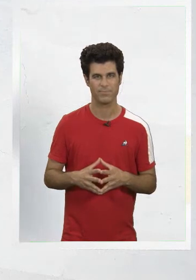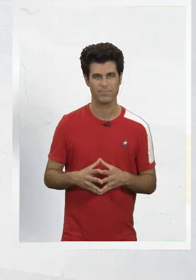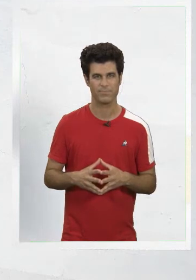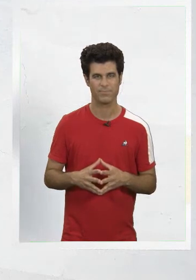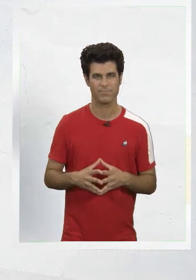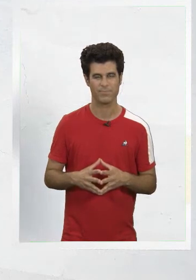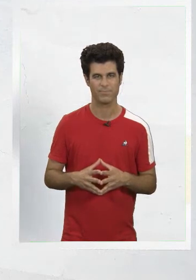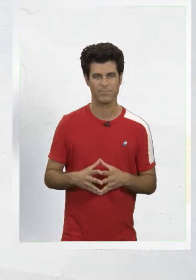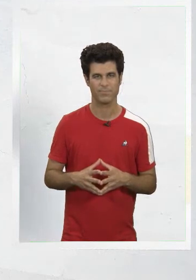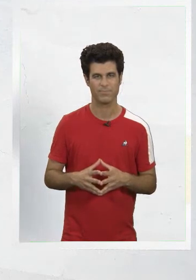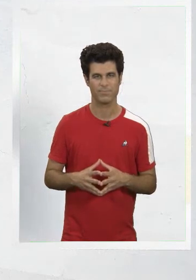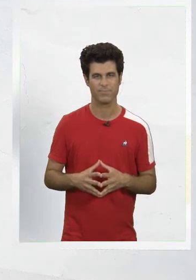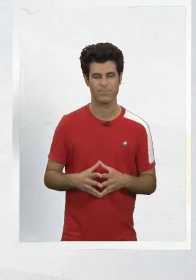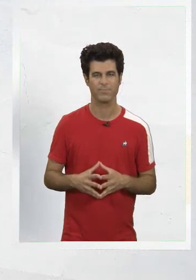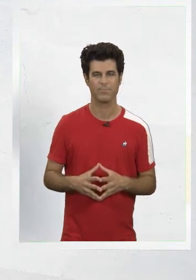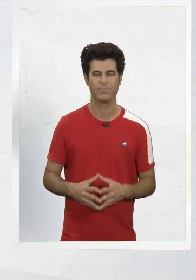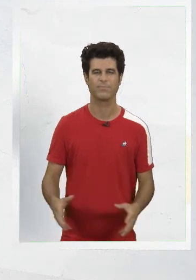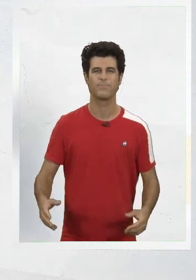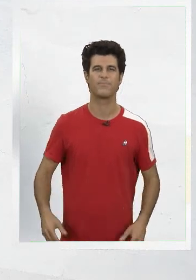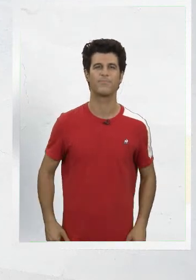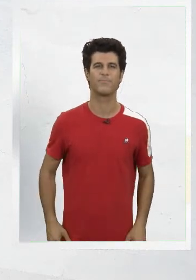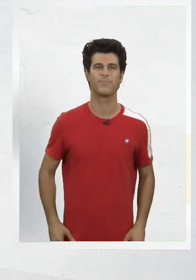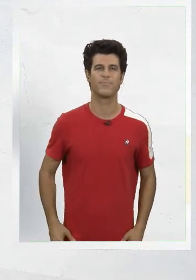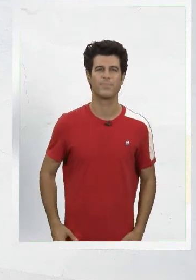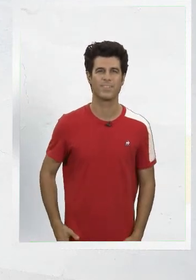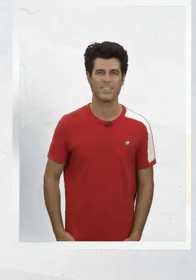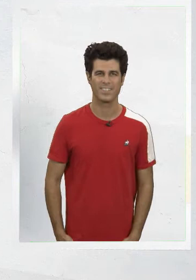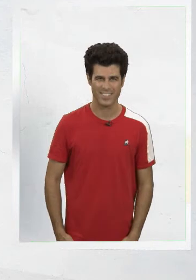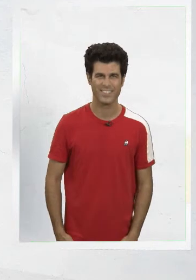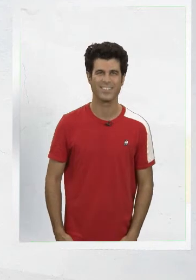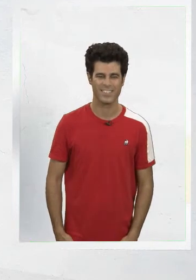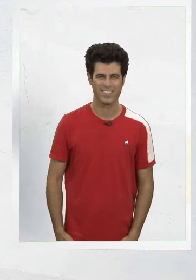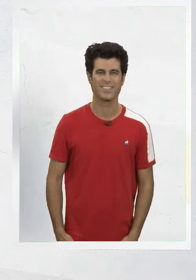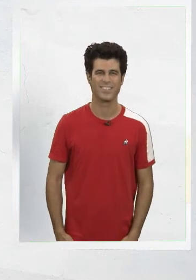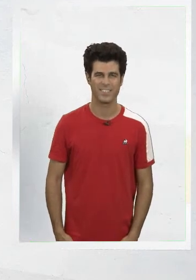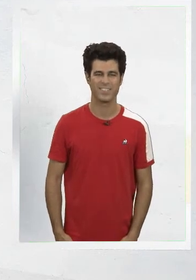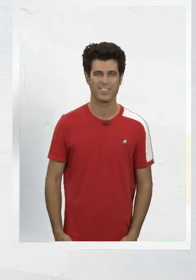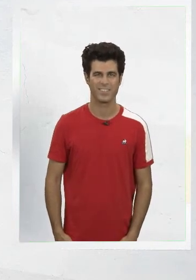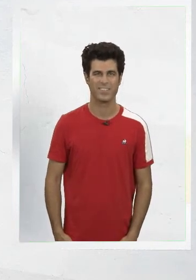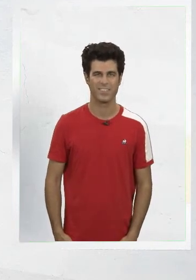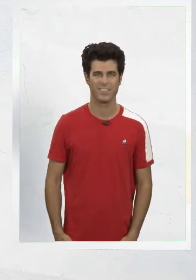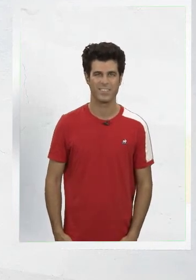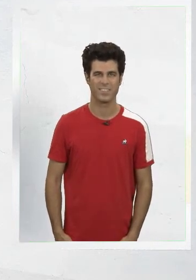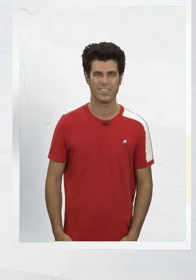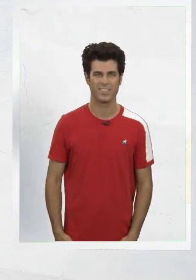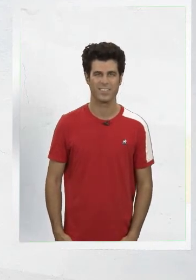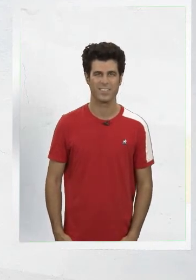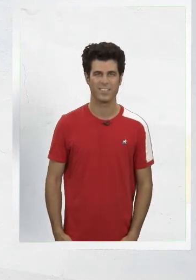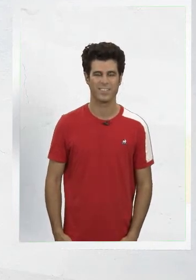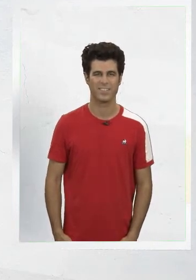אני אספתי כסף, גם מהכיס הפרטיים שלי, גם משפחה